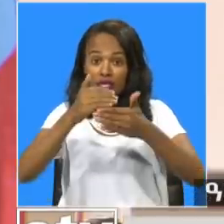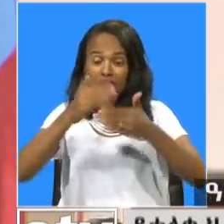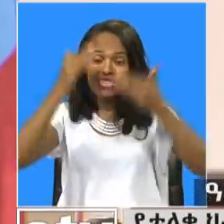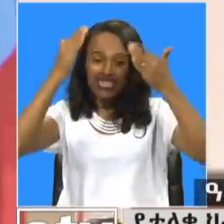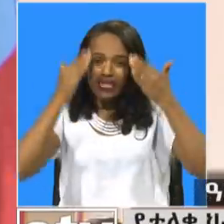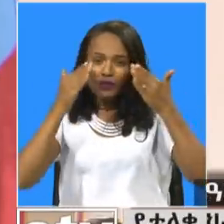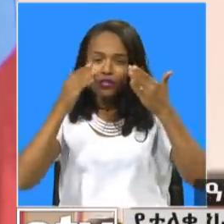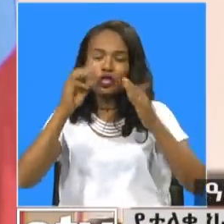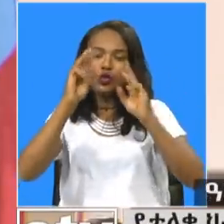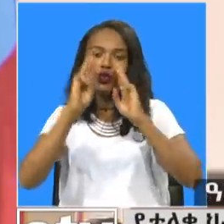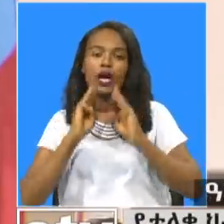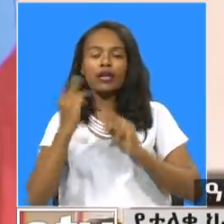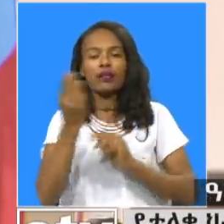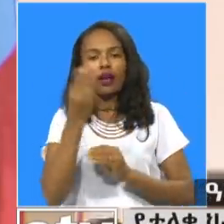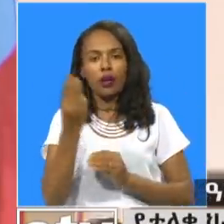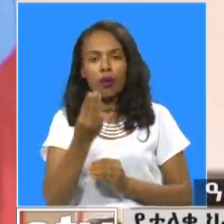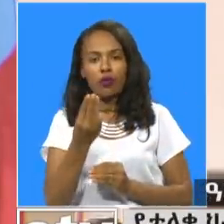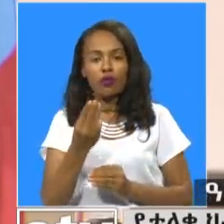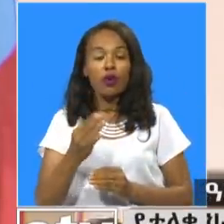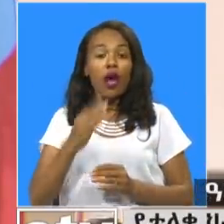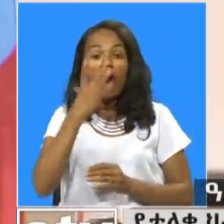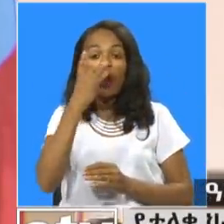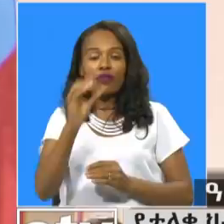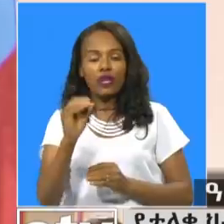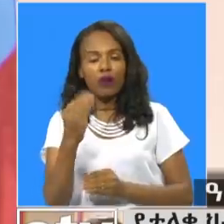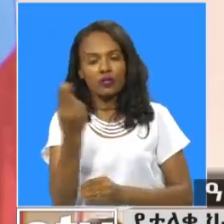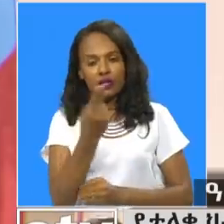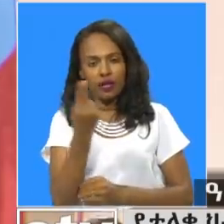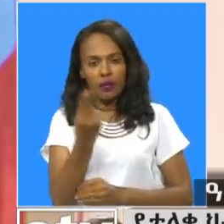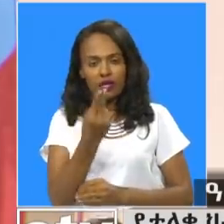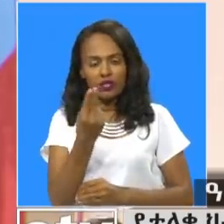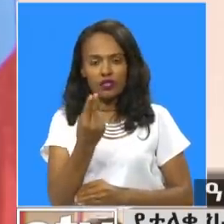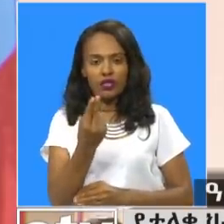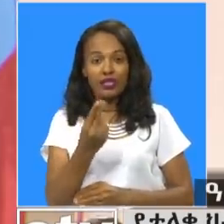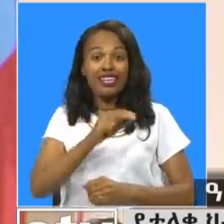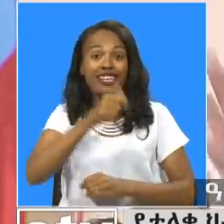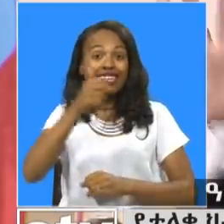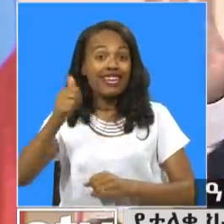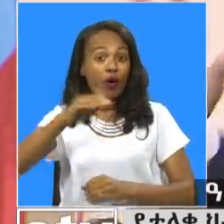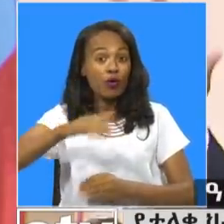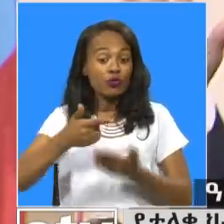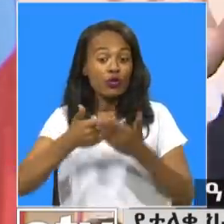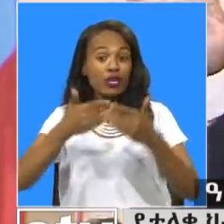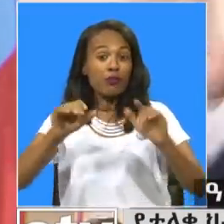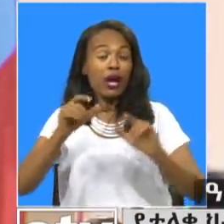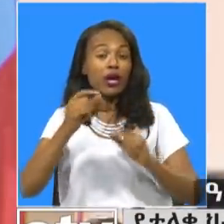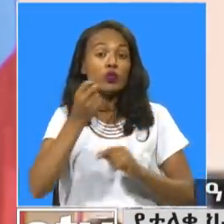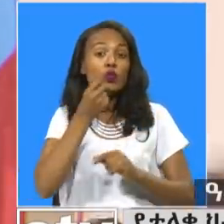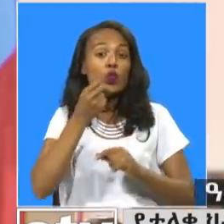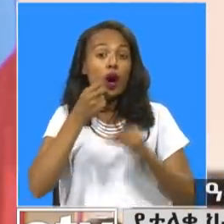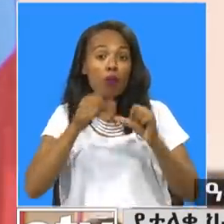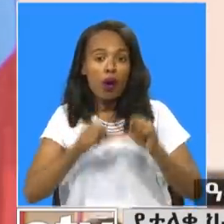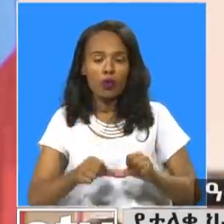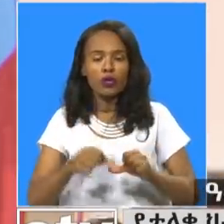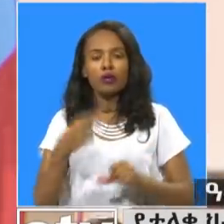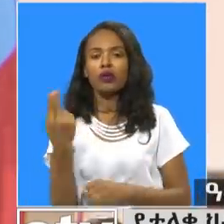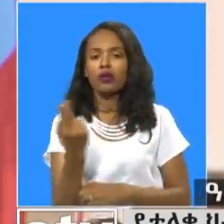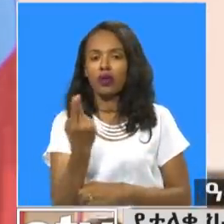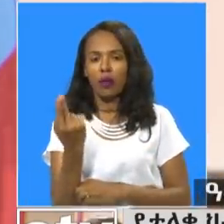ግብጽም ሱዳንም ይጠቀማሉ፣ አፍሪካም ትጠቀማለች። ሌላው ቀርቶ ይሄን የሚያክል ውሃ ማቆየት